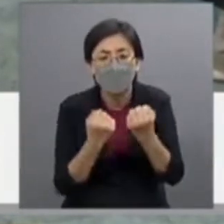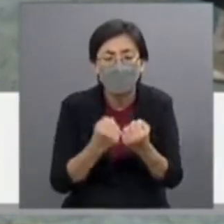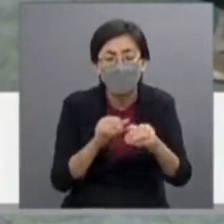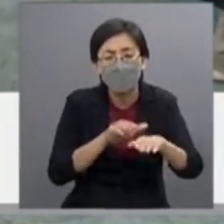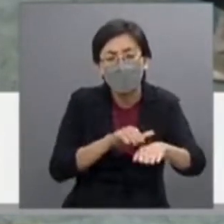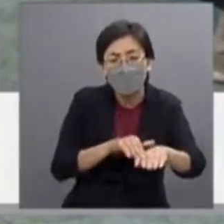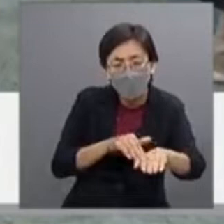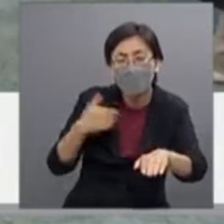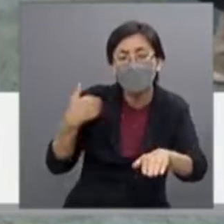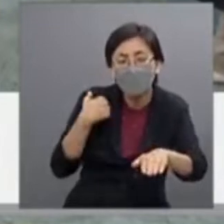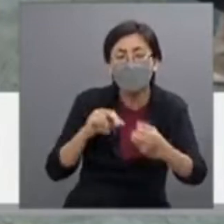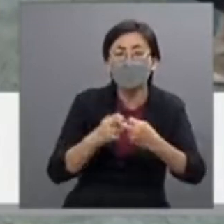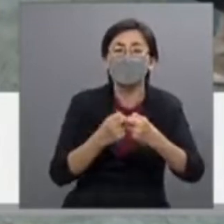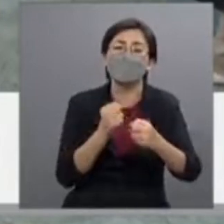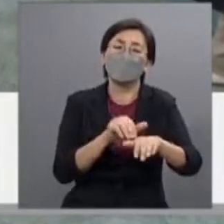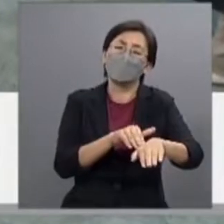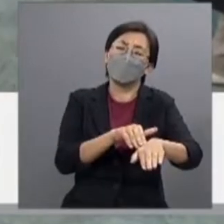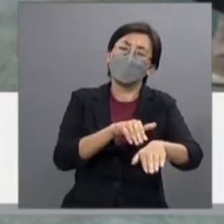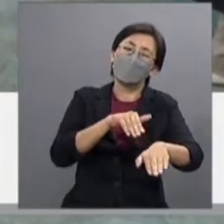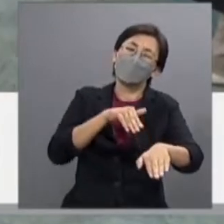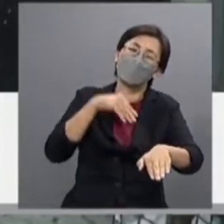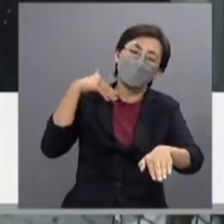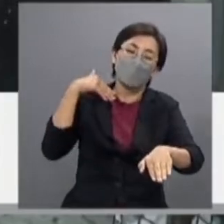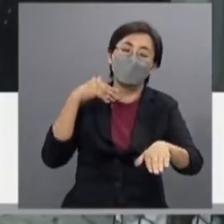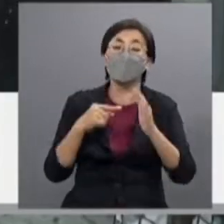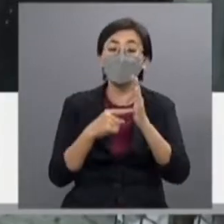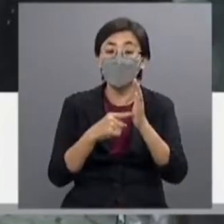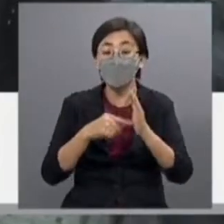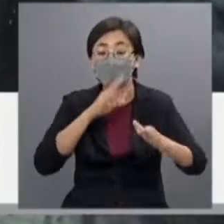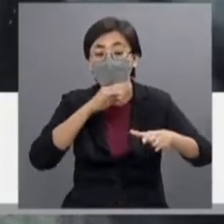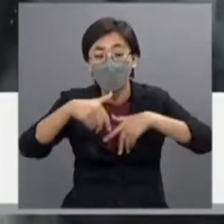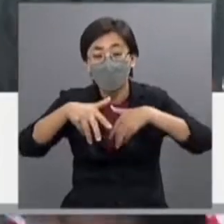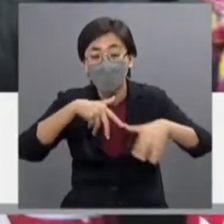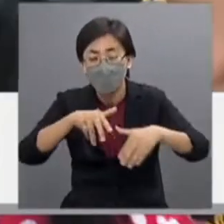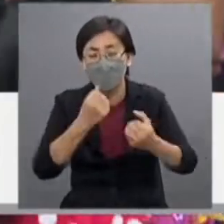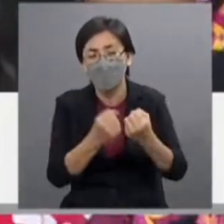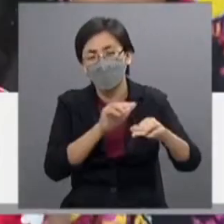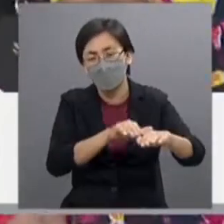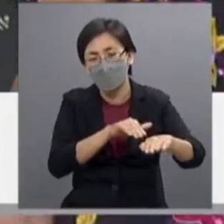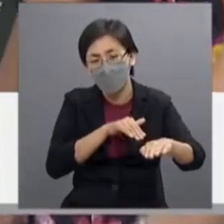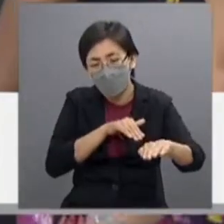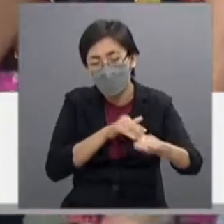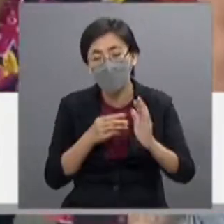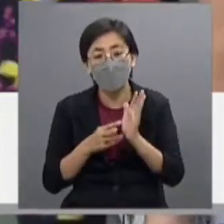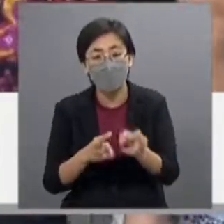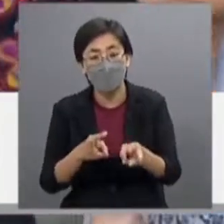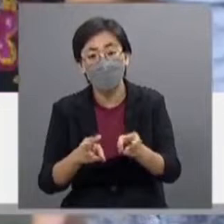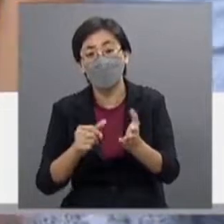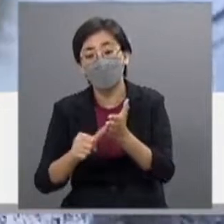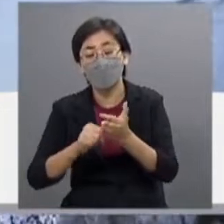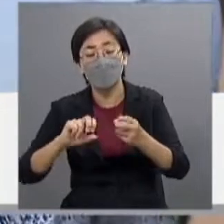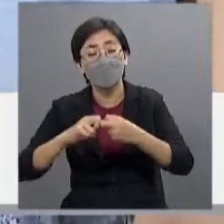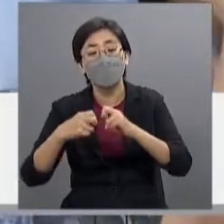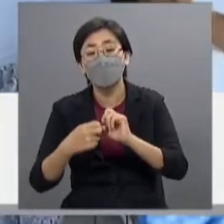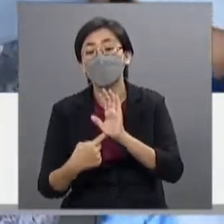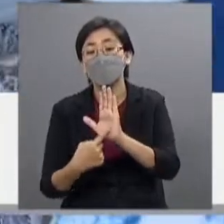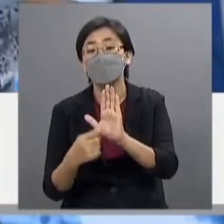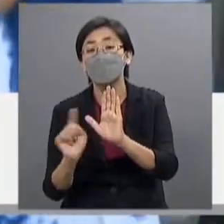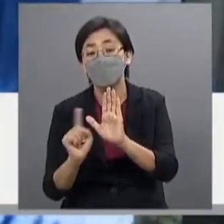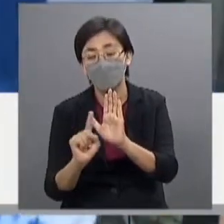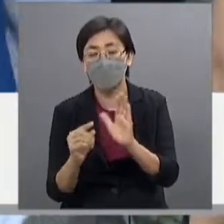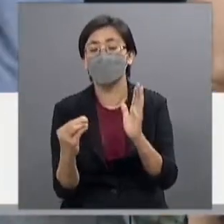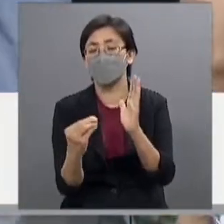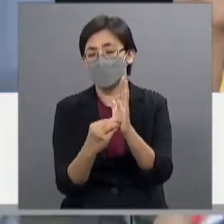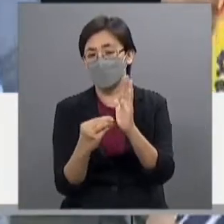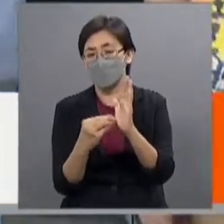างเป็นแนวยาวโดยเฉพาะในย่านชุมชนค่ะแต่เธอก็เสนอทางออกด้วยเหมือนกันนะคะว่าประเด็นนี้ทางกรุงเทพมหานครก็ควรจะจัด